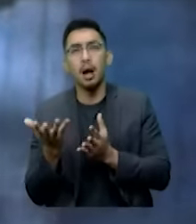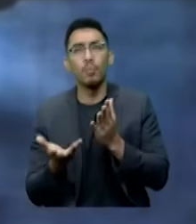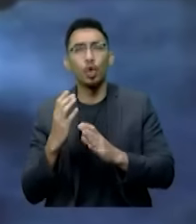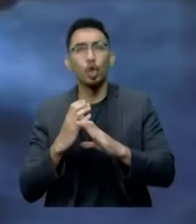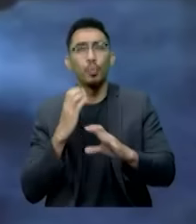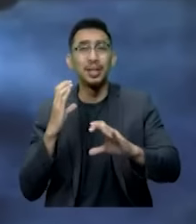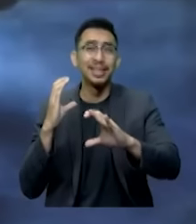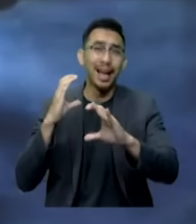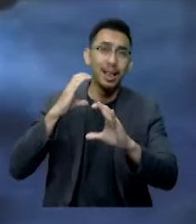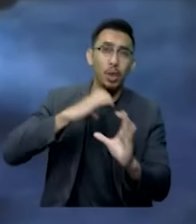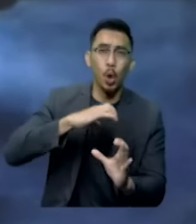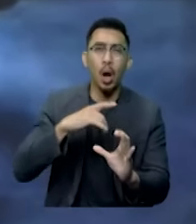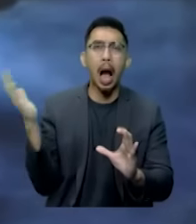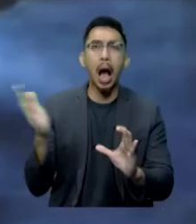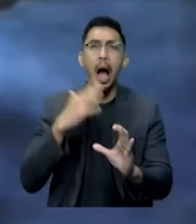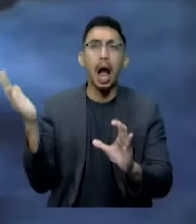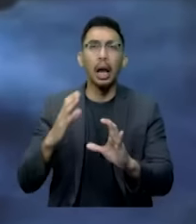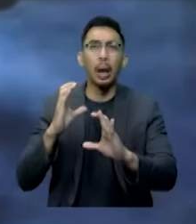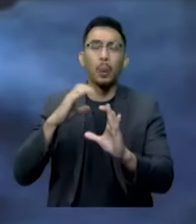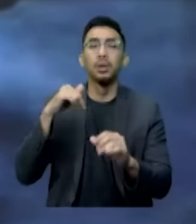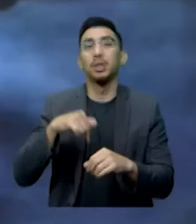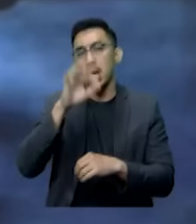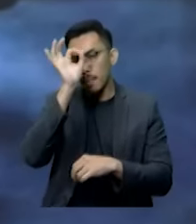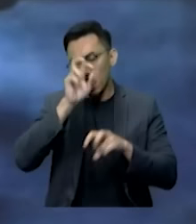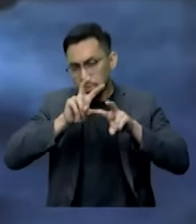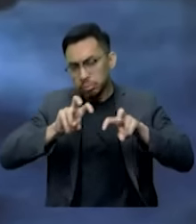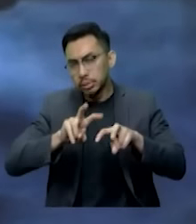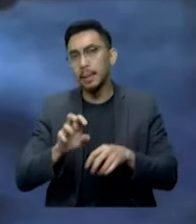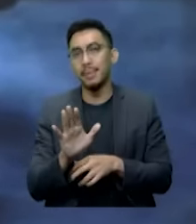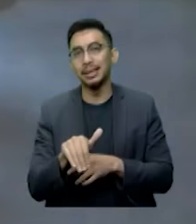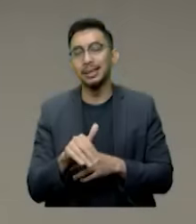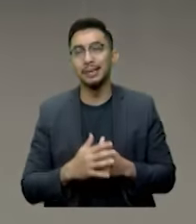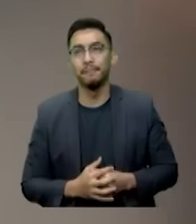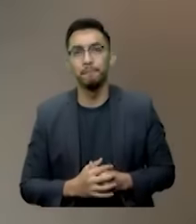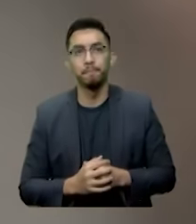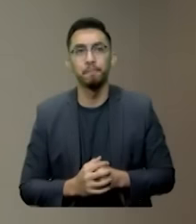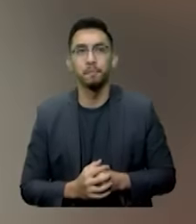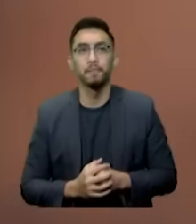terjatuh akibat dihempas angin kencang. Kasus ini masih diselidiki polisi.